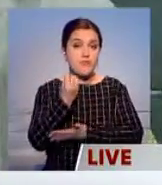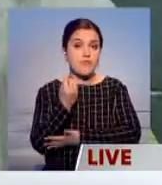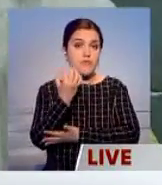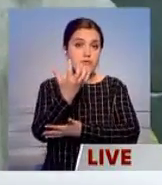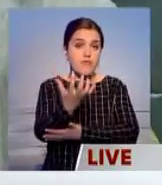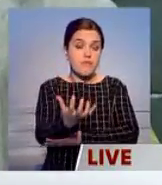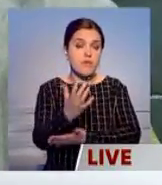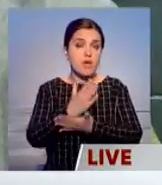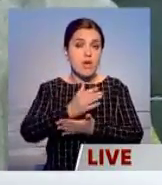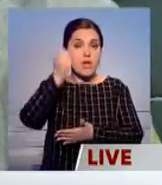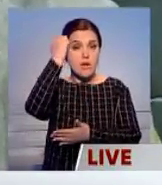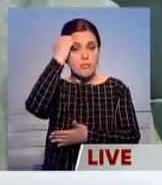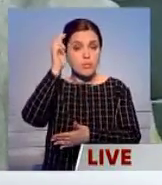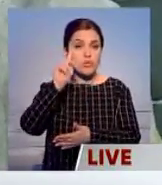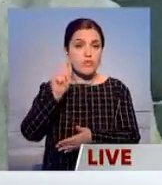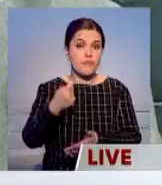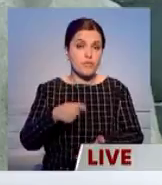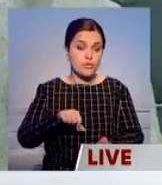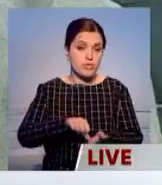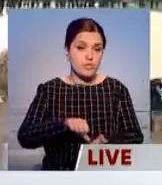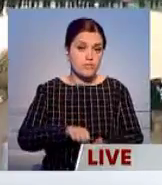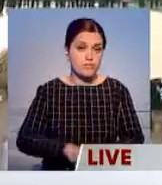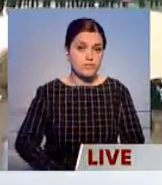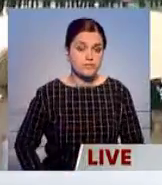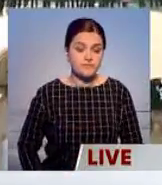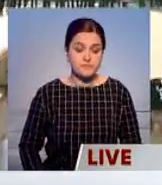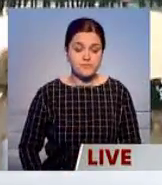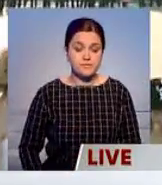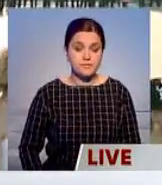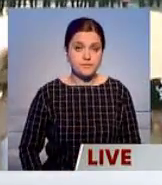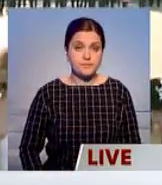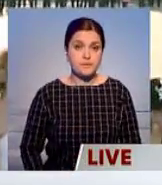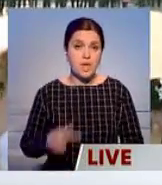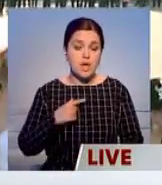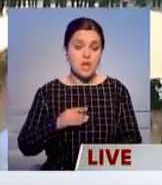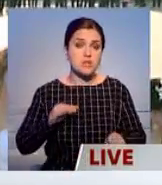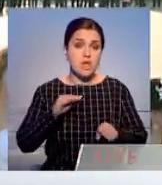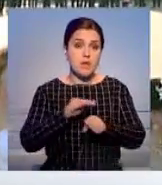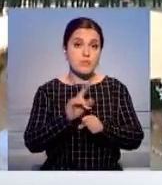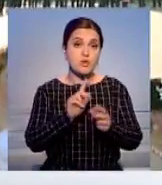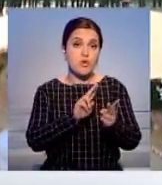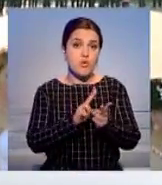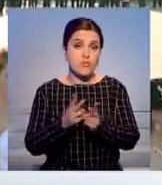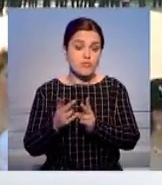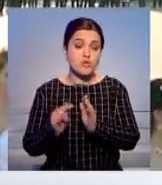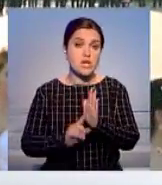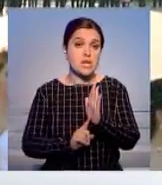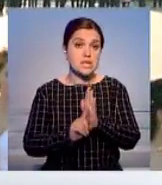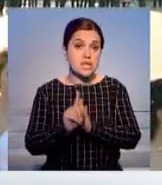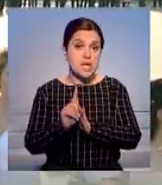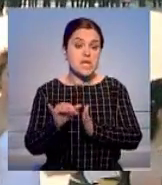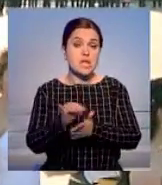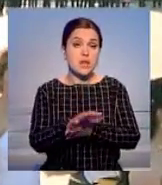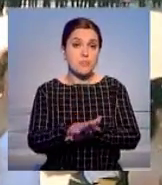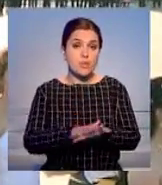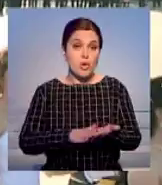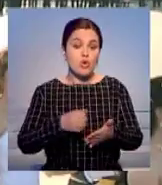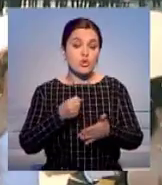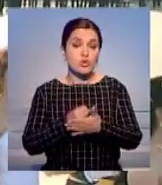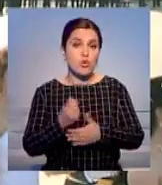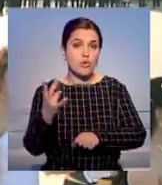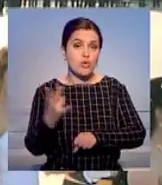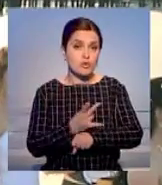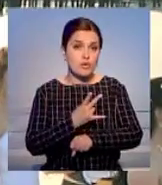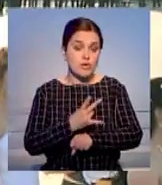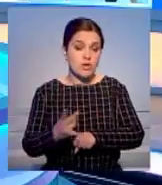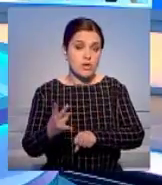к памятнику воинам-интернационалистам. А мне остается добавить, что венский бал в самом разгаре и продолжится до позднего